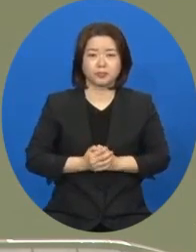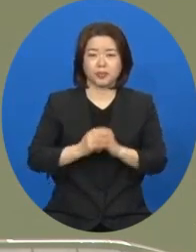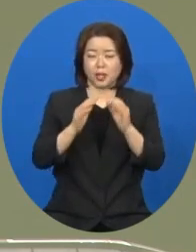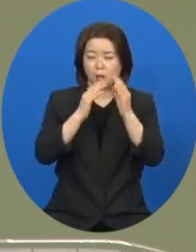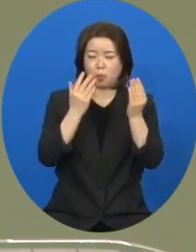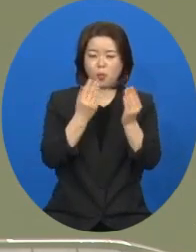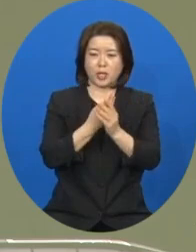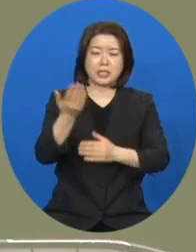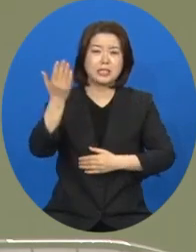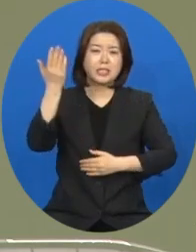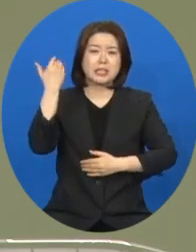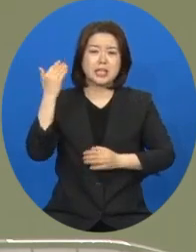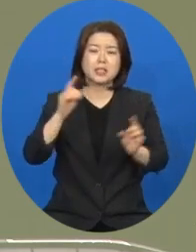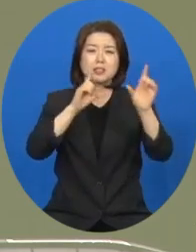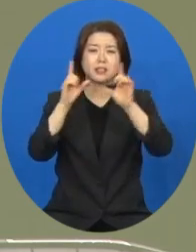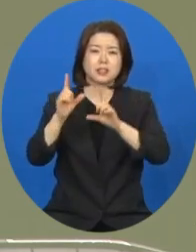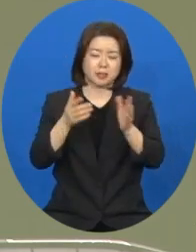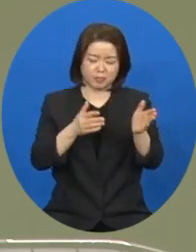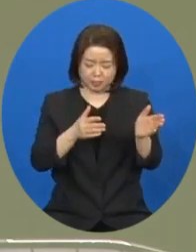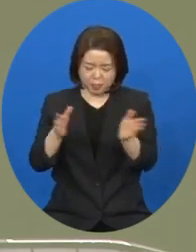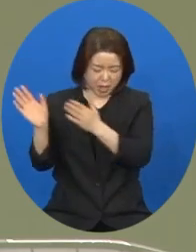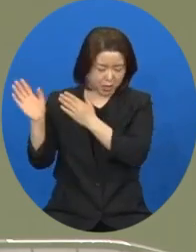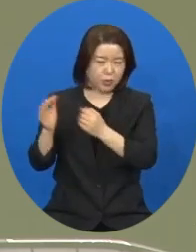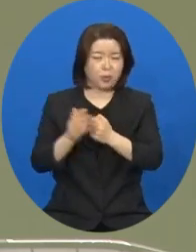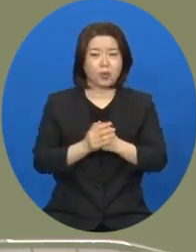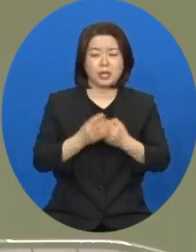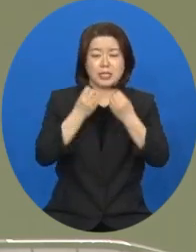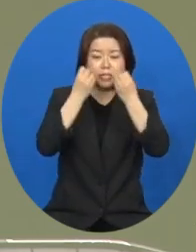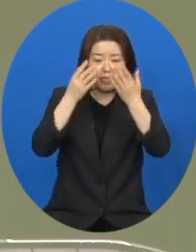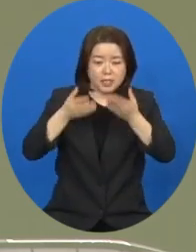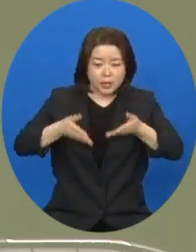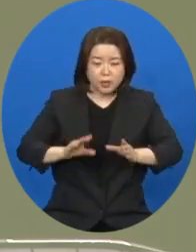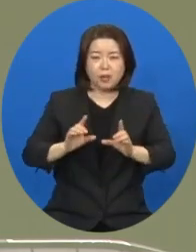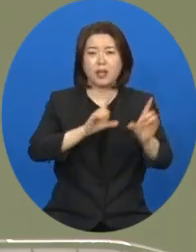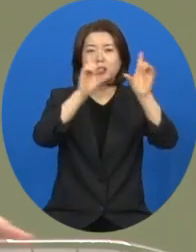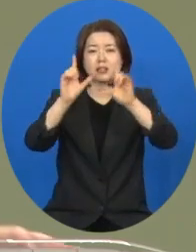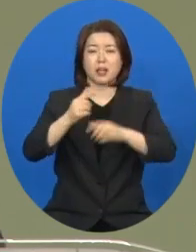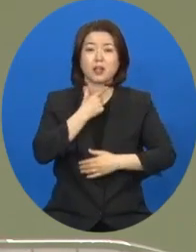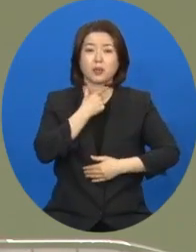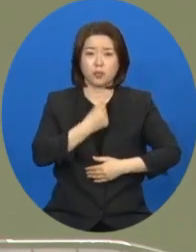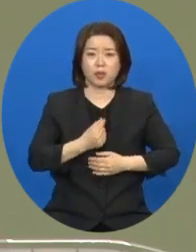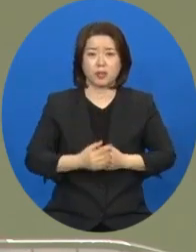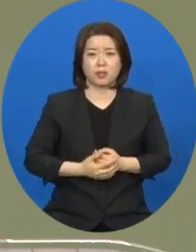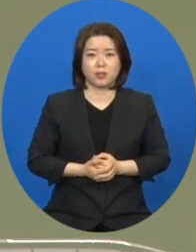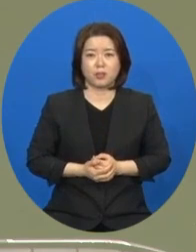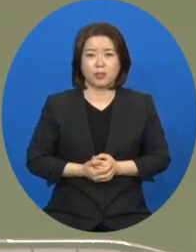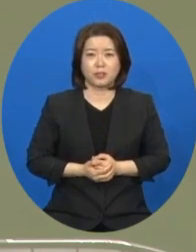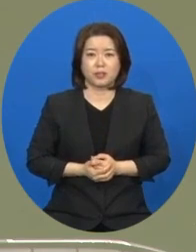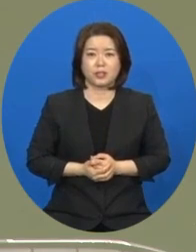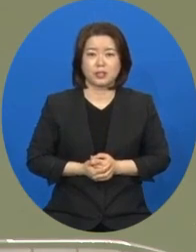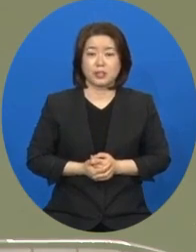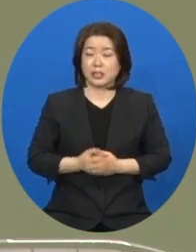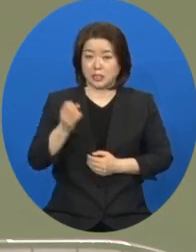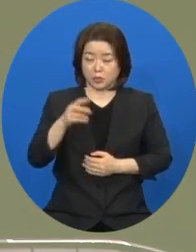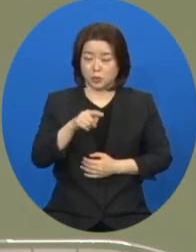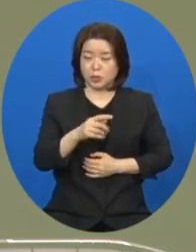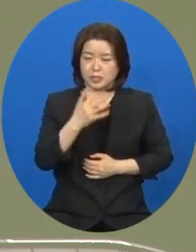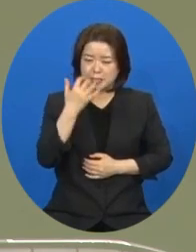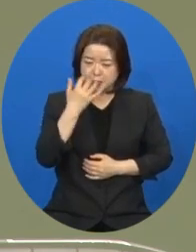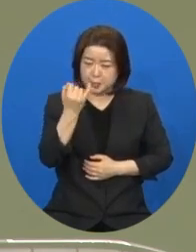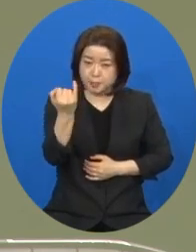완전히 예전 삶을 청산하고 거듭난 삶 살기 원합니다. 그리고 이